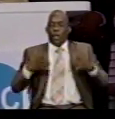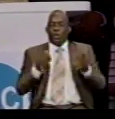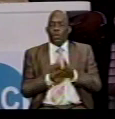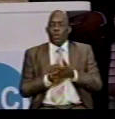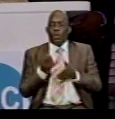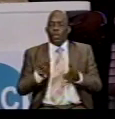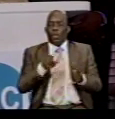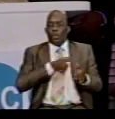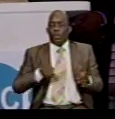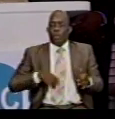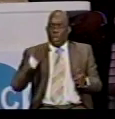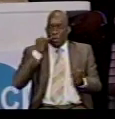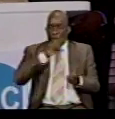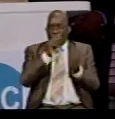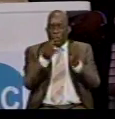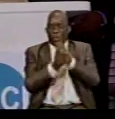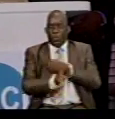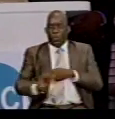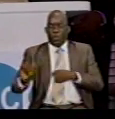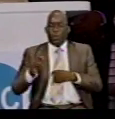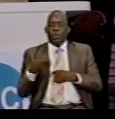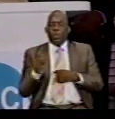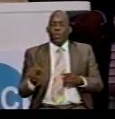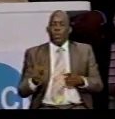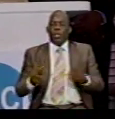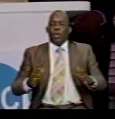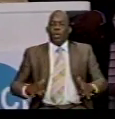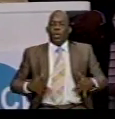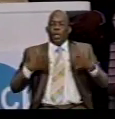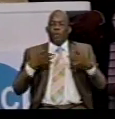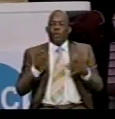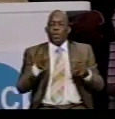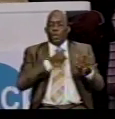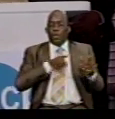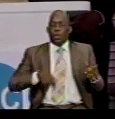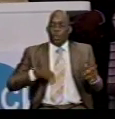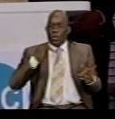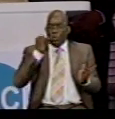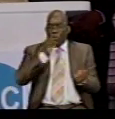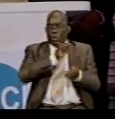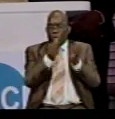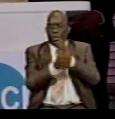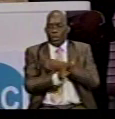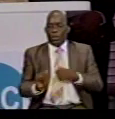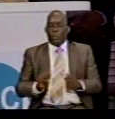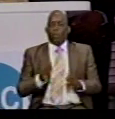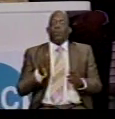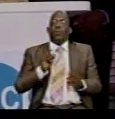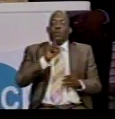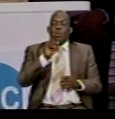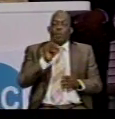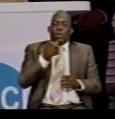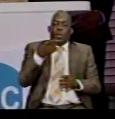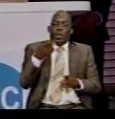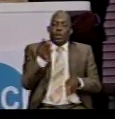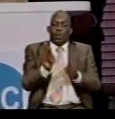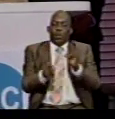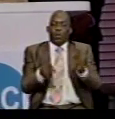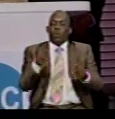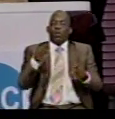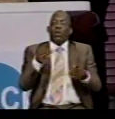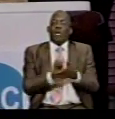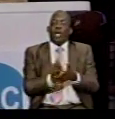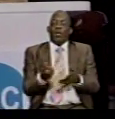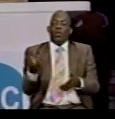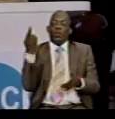le Seigneur transforme. The lives the Lord is changing. Les vies que le Seigneur change. Those who are in sorrow and in the